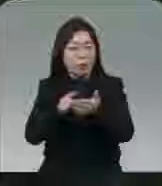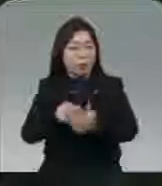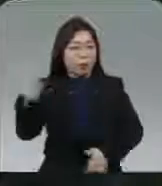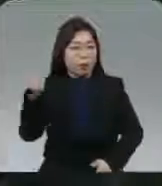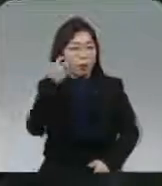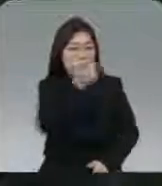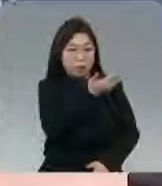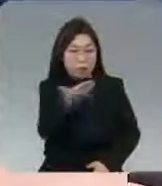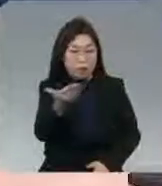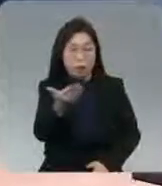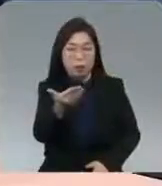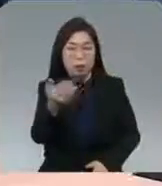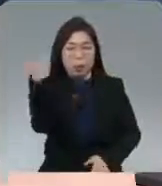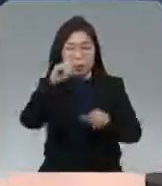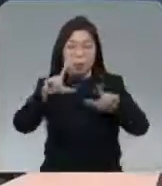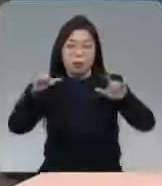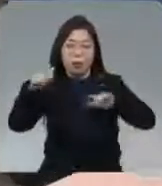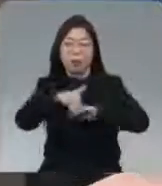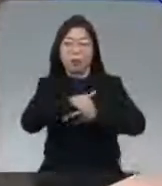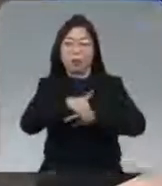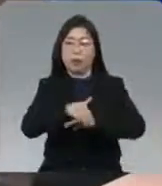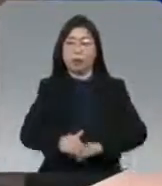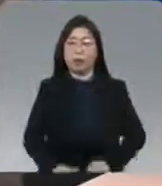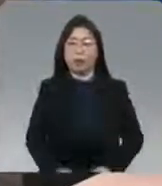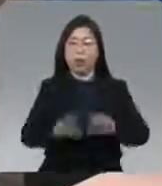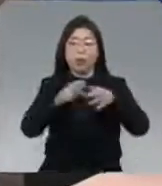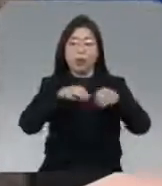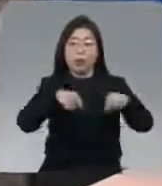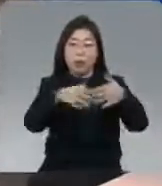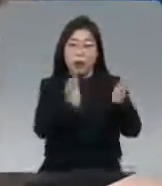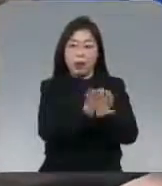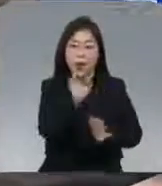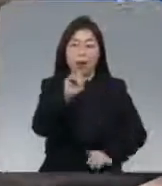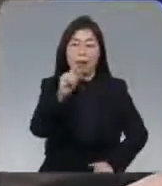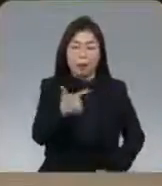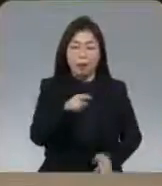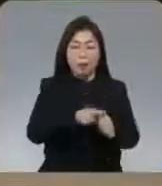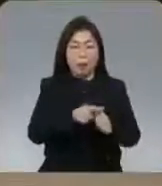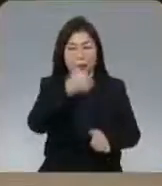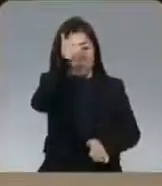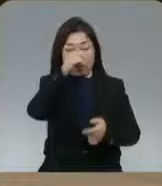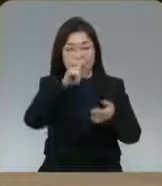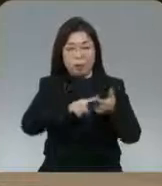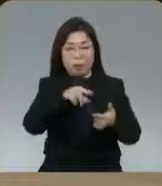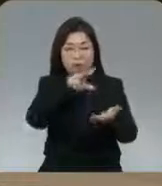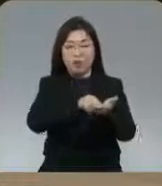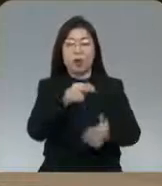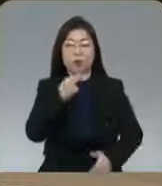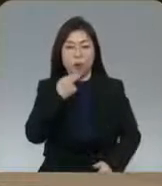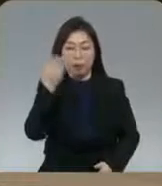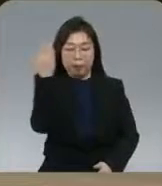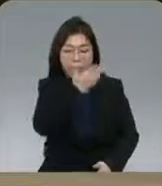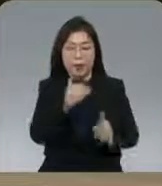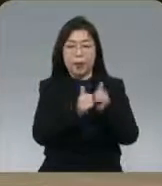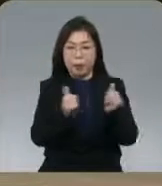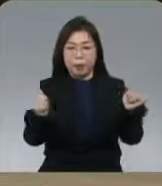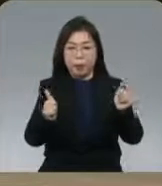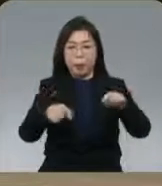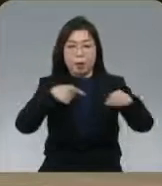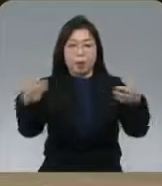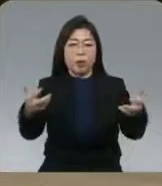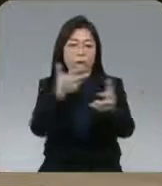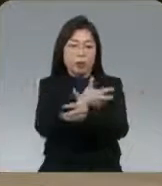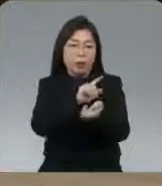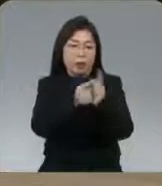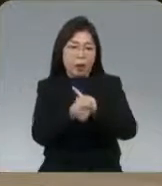ông y cũng cam kết sẽ tự ủy thác làm rõ nghi ngờ và ông sử dụng thể của văn phòng tinh trưởng vào việc riêng đang sức